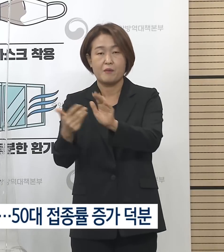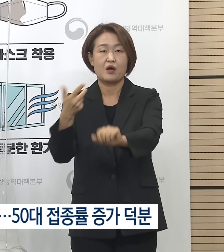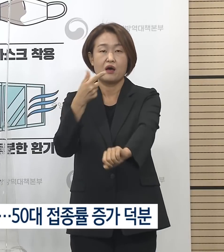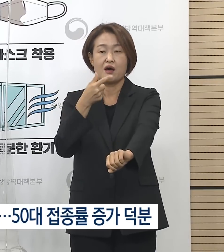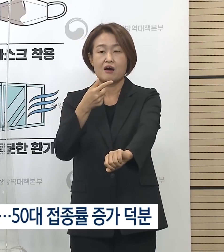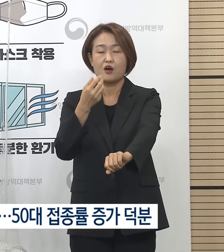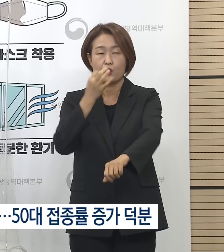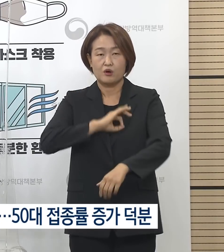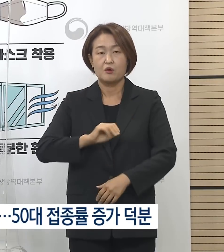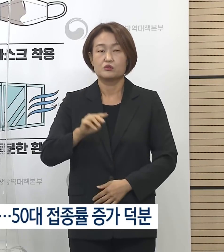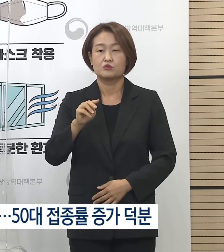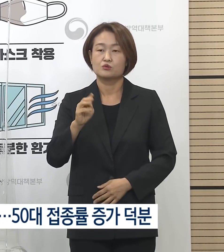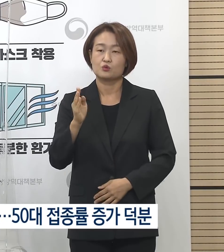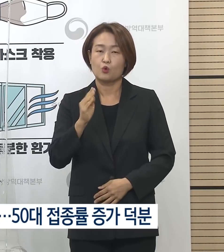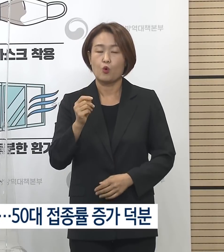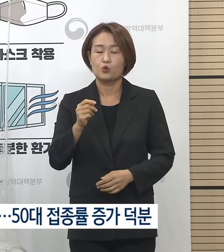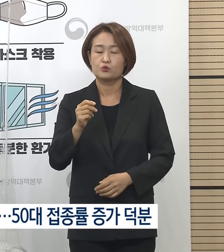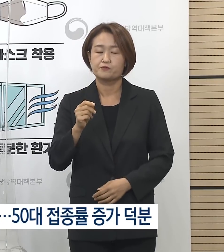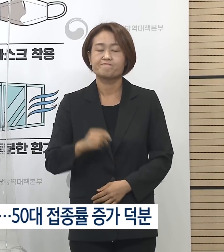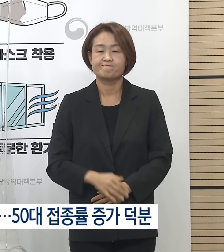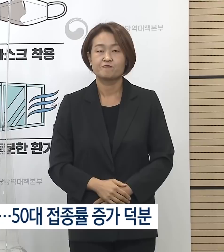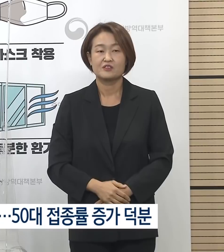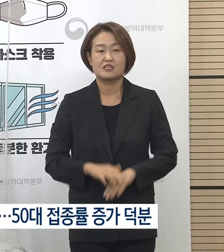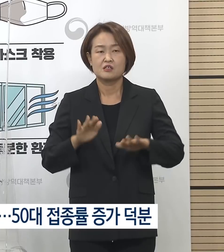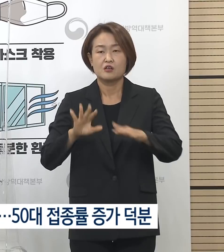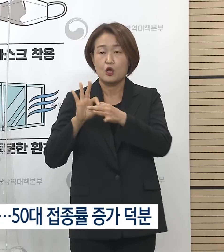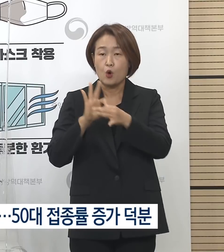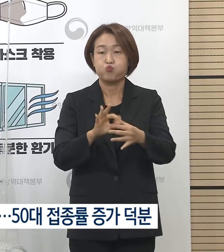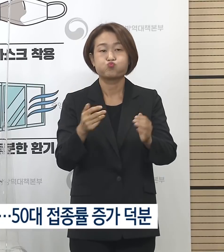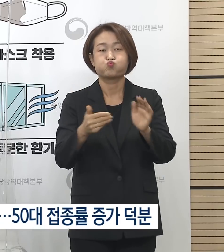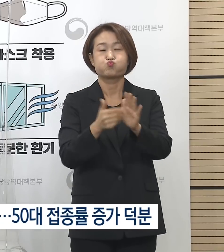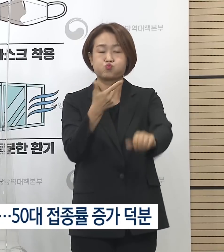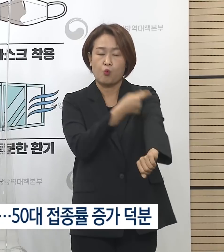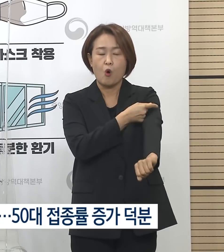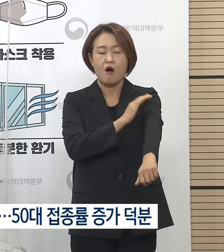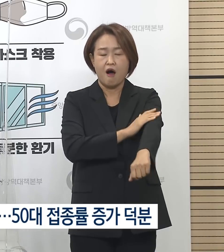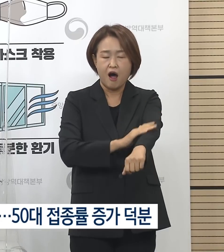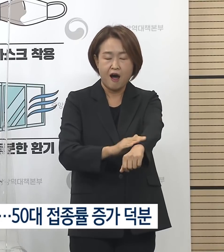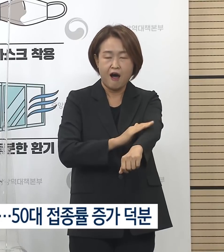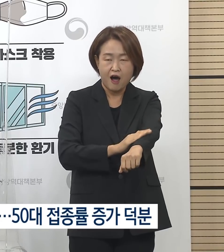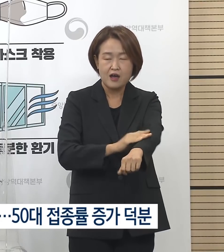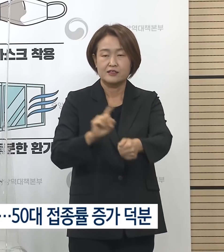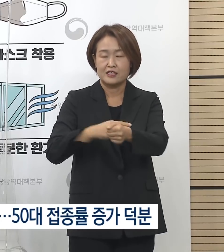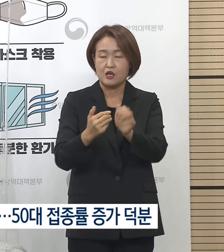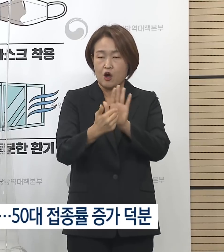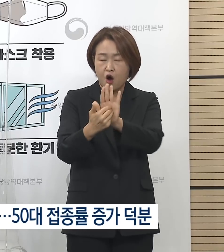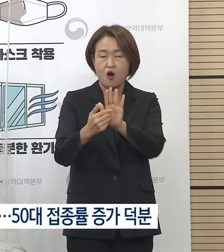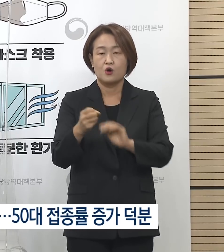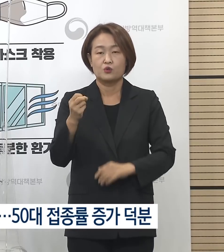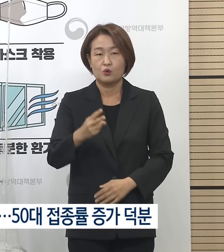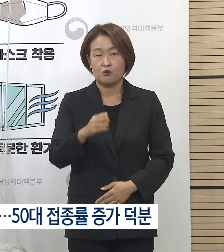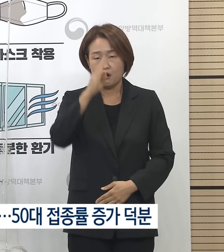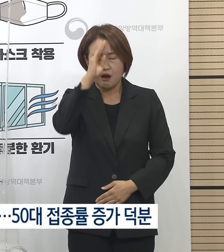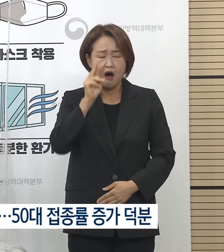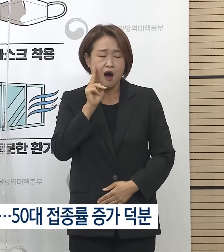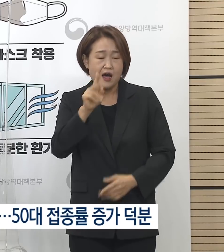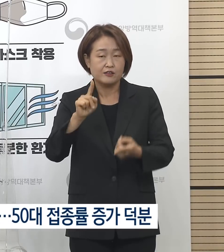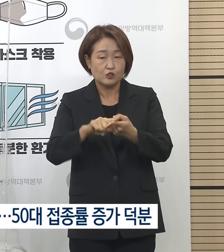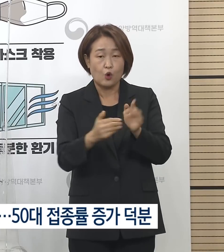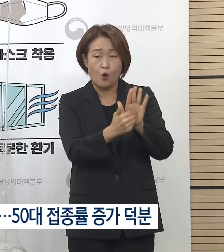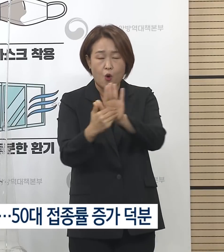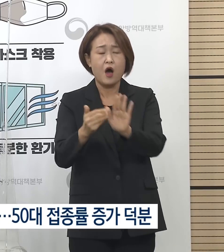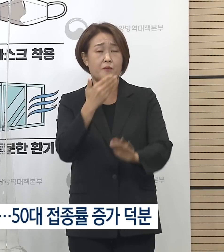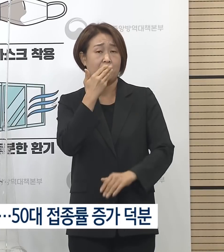효과는 73.7%로 분석하여 여전히 예방접종이 코로나19의 예방과 또 위중증 사망 예방에